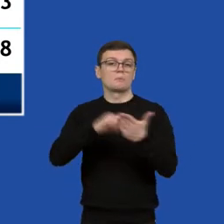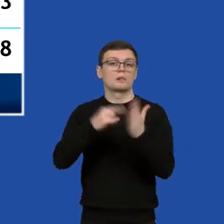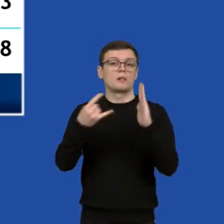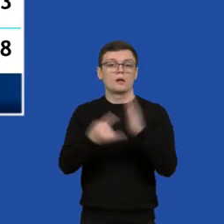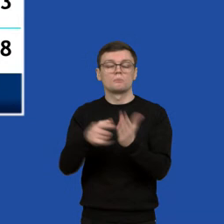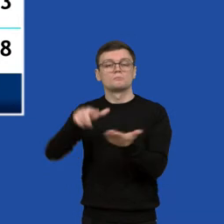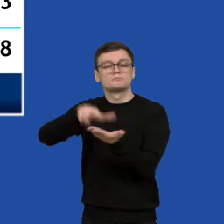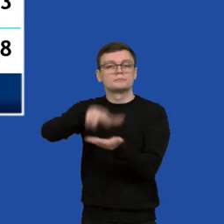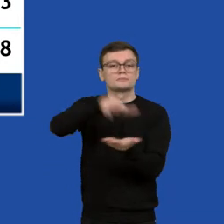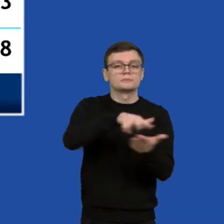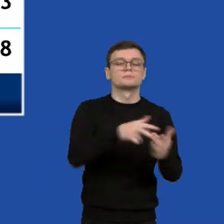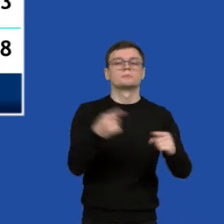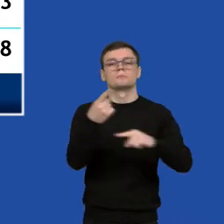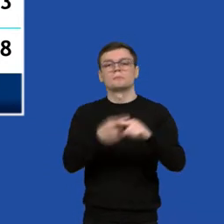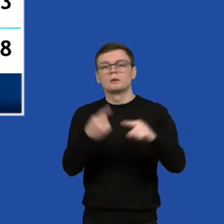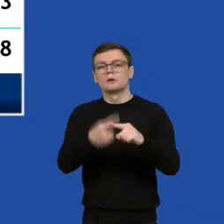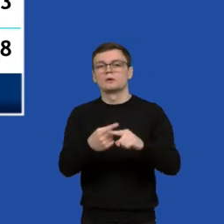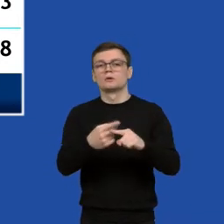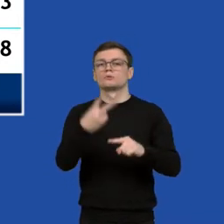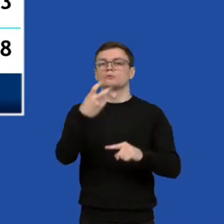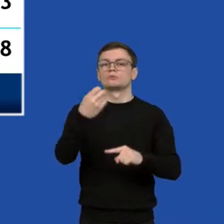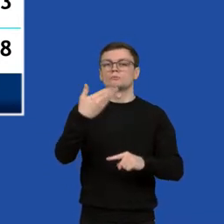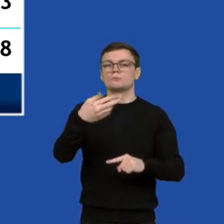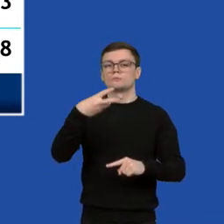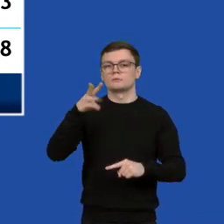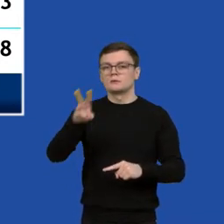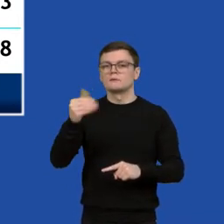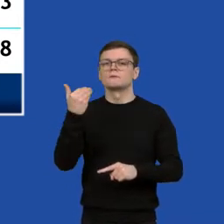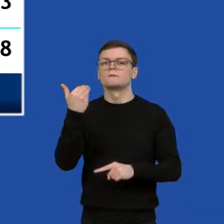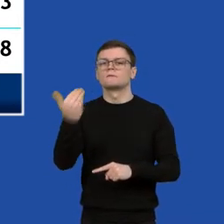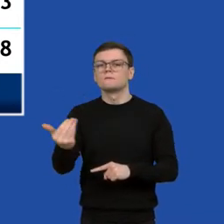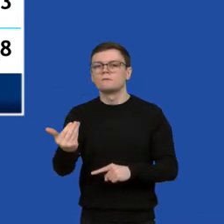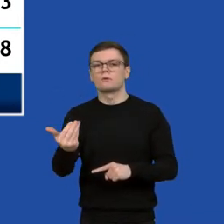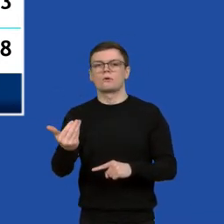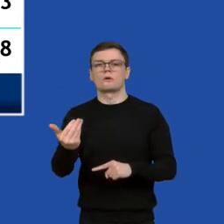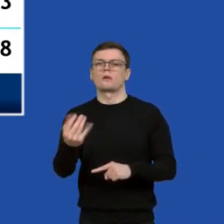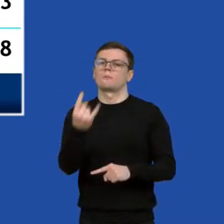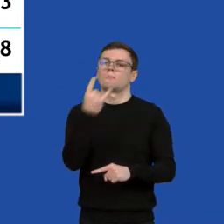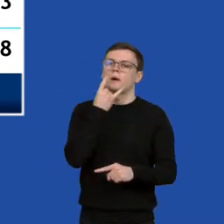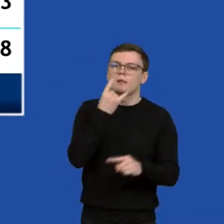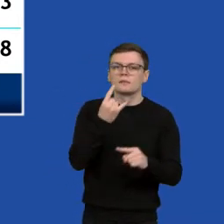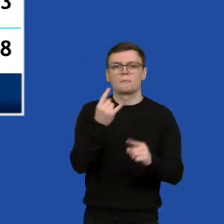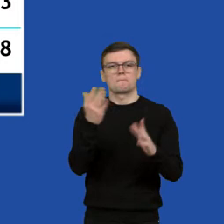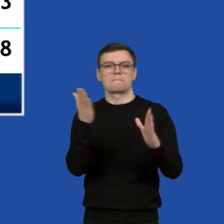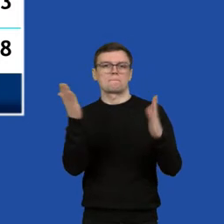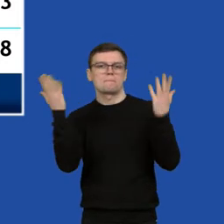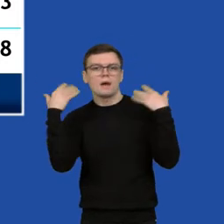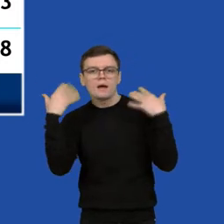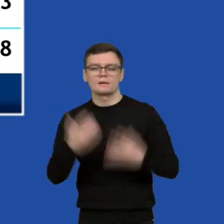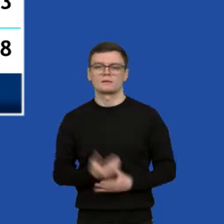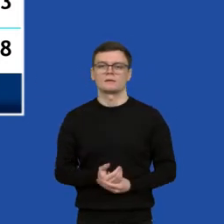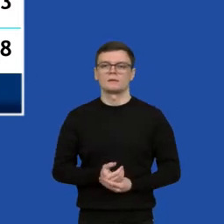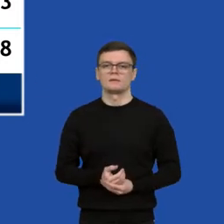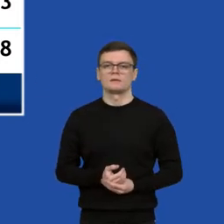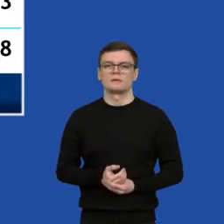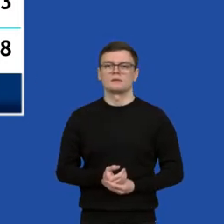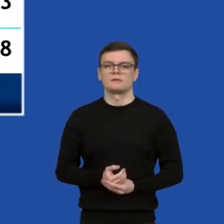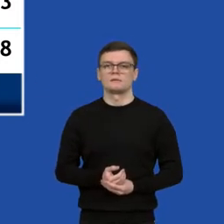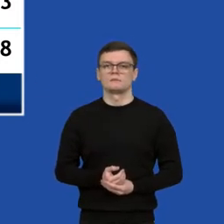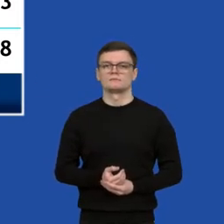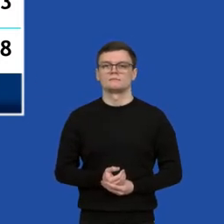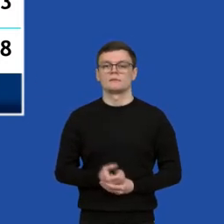paleisti priemonės, tai yra 200 MW galios energijos baterijų parkai, viešųjų pastatų renovacija, saulės vėjo elektrinių